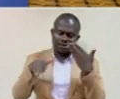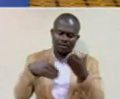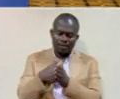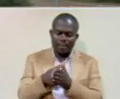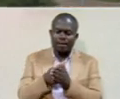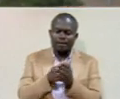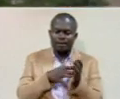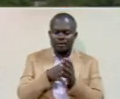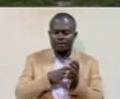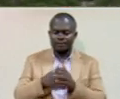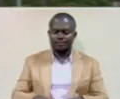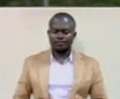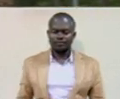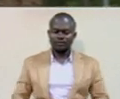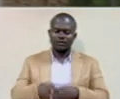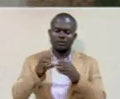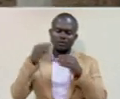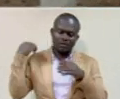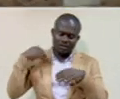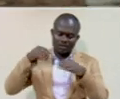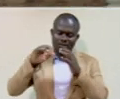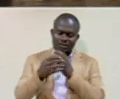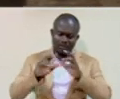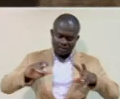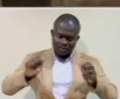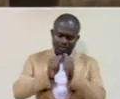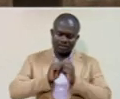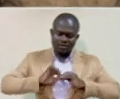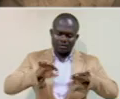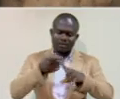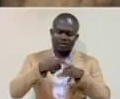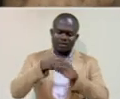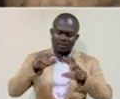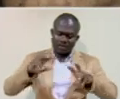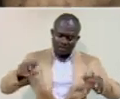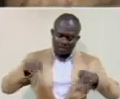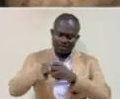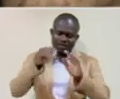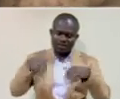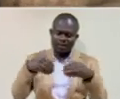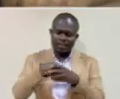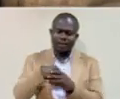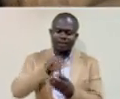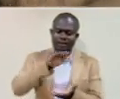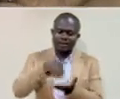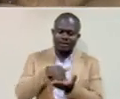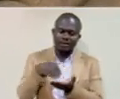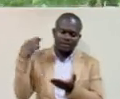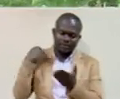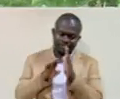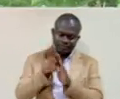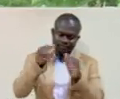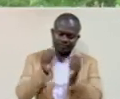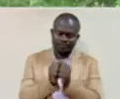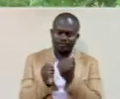abahinzi bacika intege umuyobozi ushinzwe ishami ry'ubushakashatsi no gusakaza ibyavuye mu bushakashatsi mu buhinzi mu kigo cy'igihugu gishinzwe guteza imbere